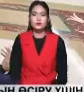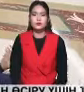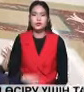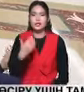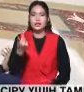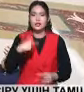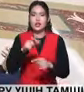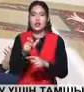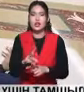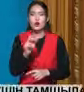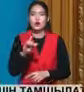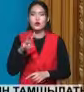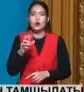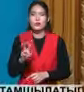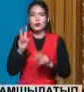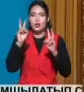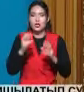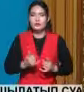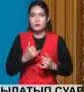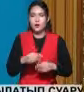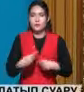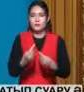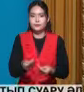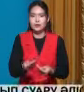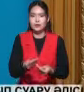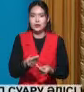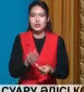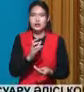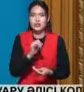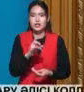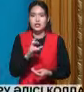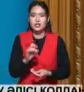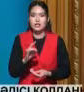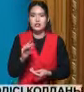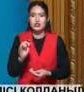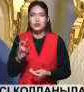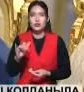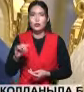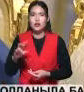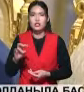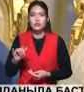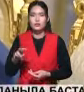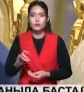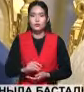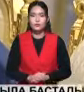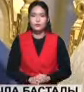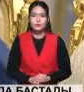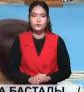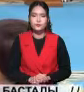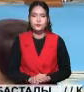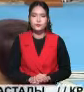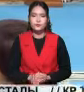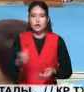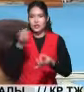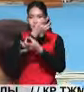қайраткері құрметті атағы берілсін. Айсын Жексен Қуанұлы. Мәдениет саласы